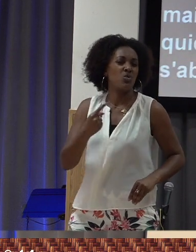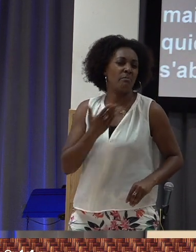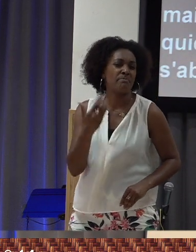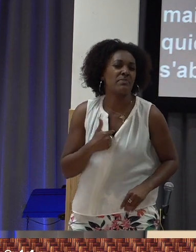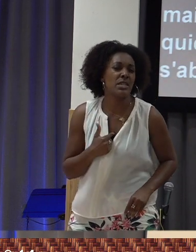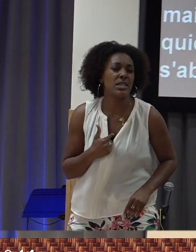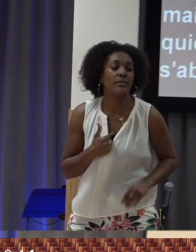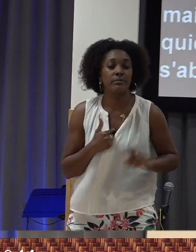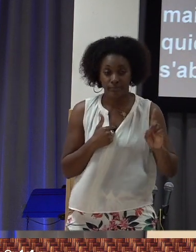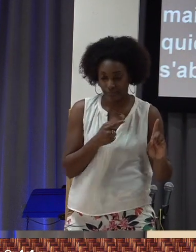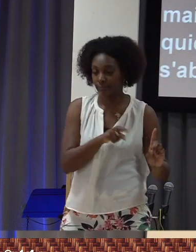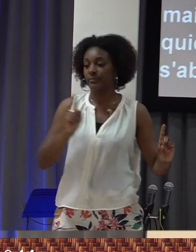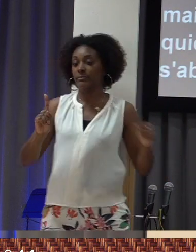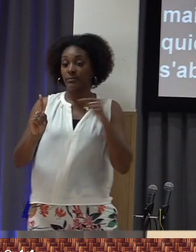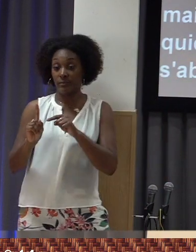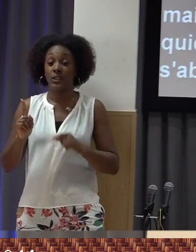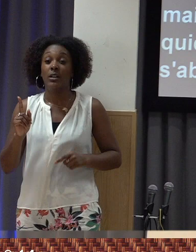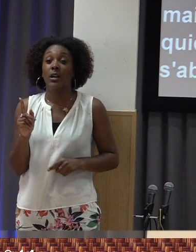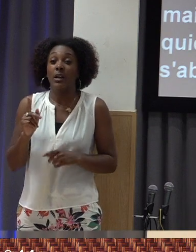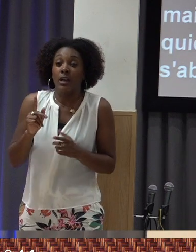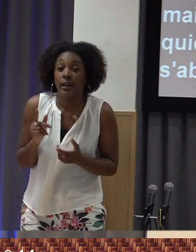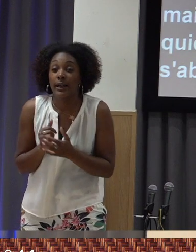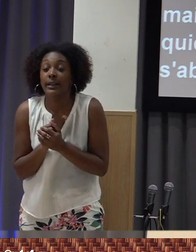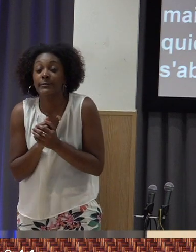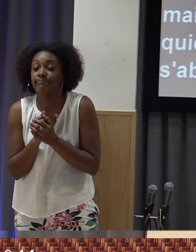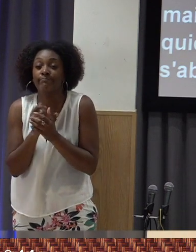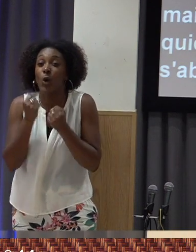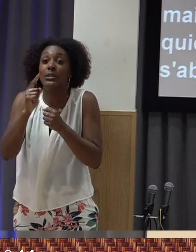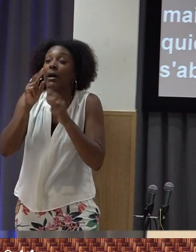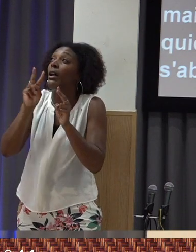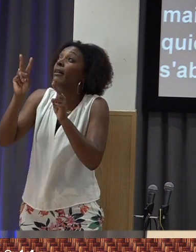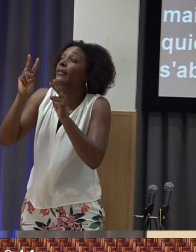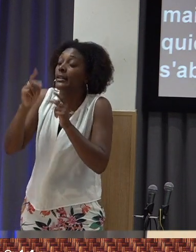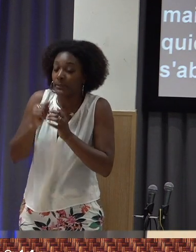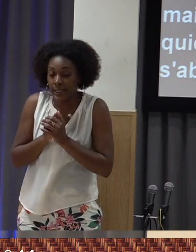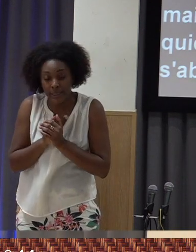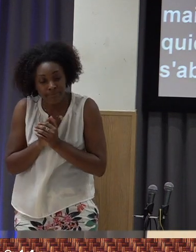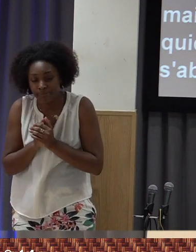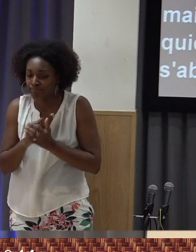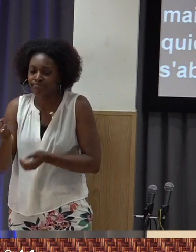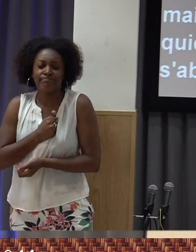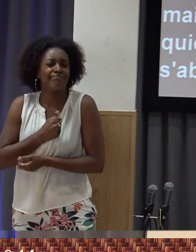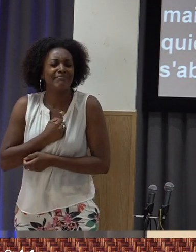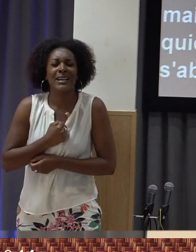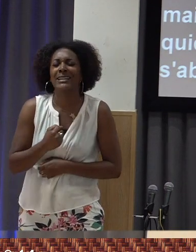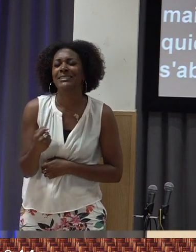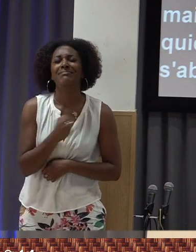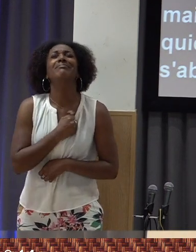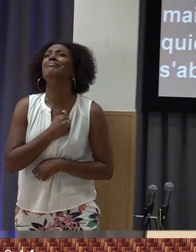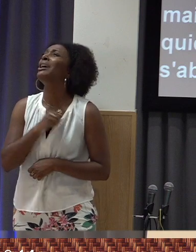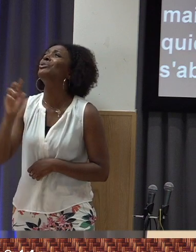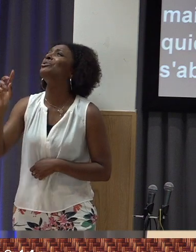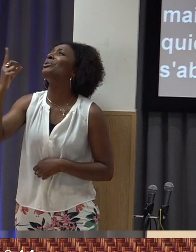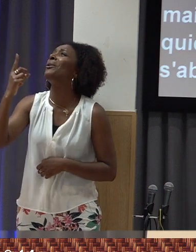Le publicain, se tenant à distance, n'osait même pas lever les yeux au ciel, mais il se frappait la poitrine en disant, « Ô